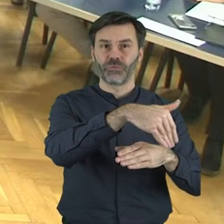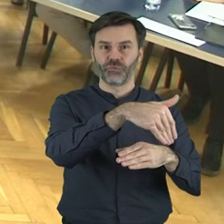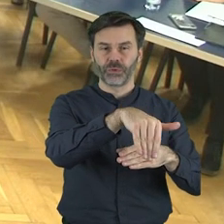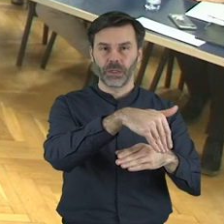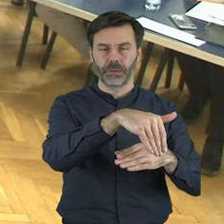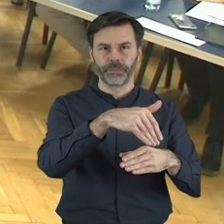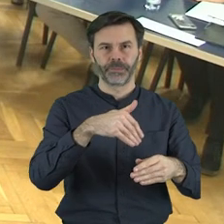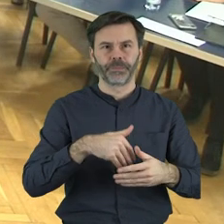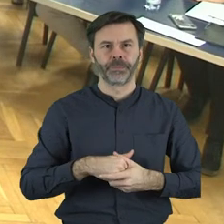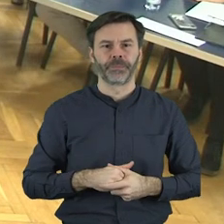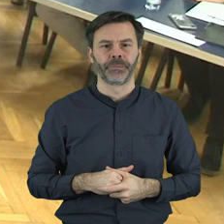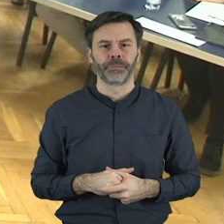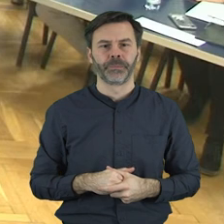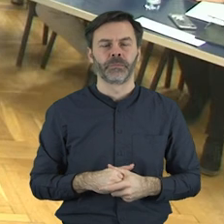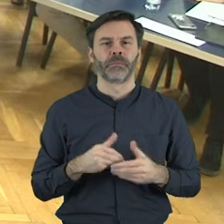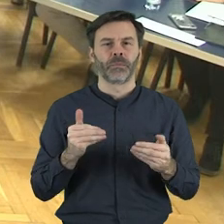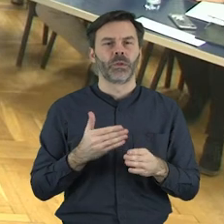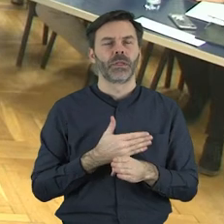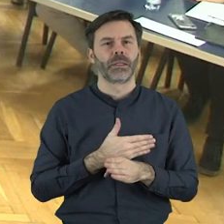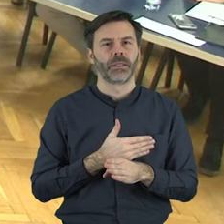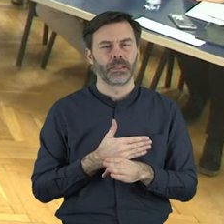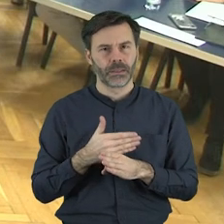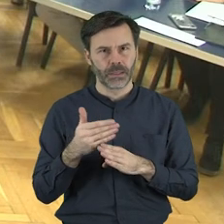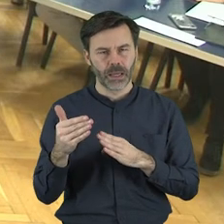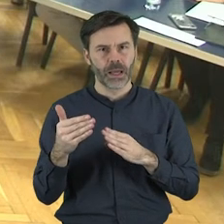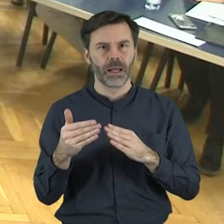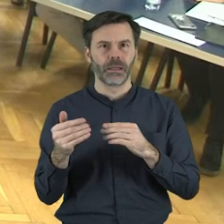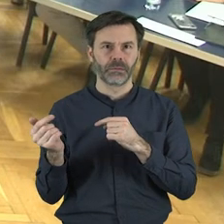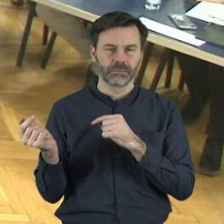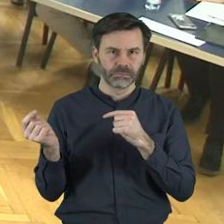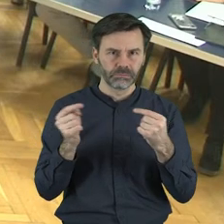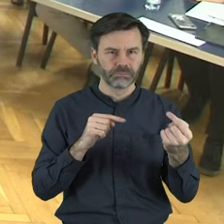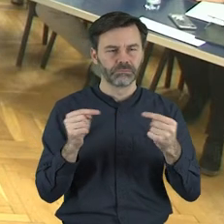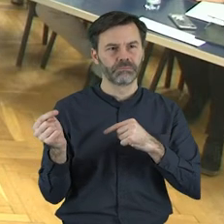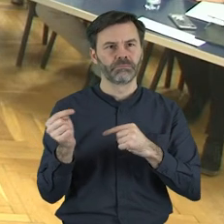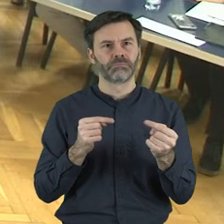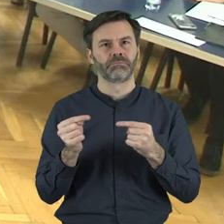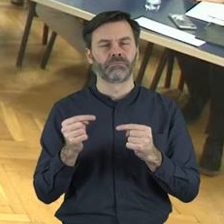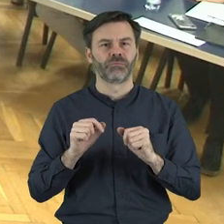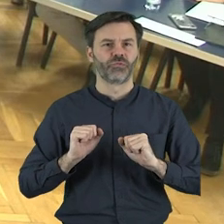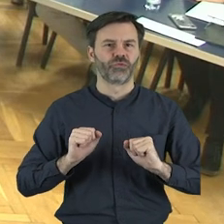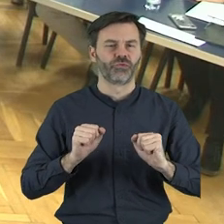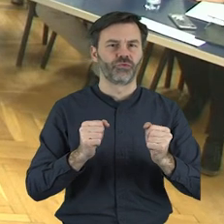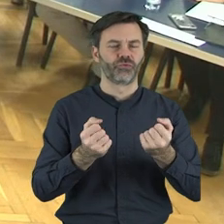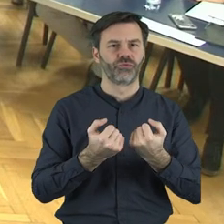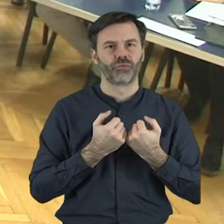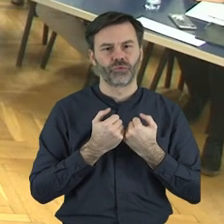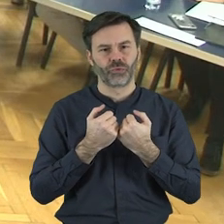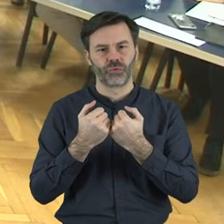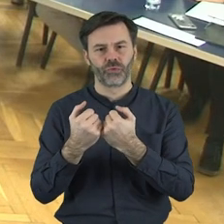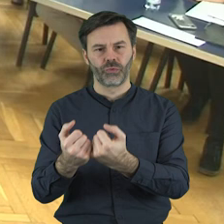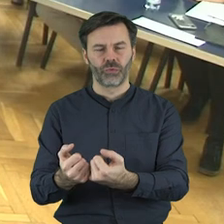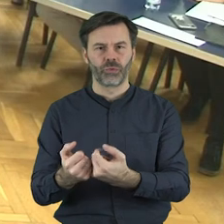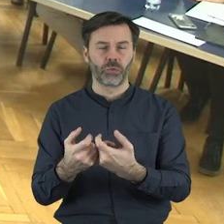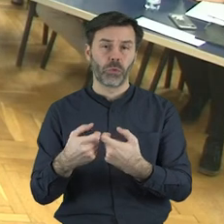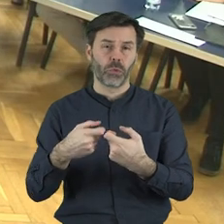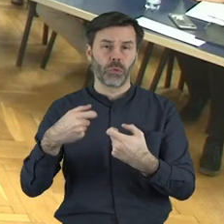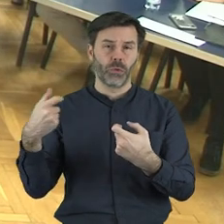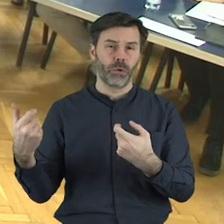prowadzonych działań przez okres choćby 2 czy 3 lat, który